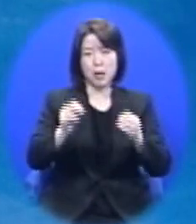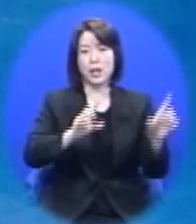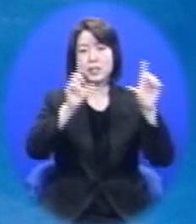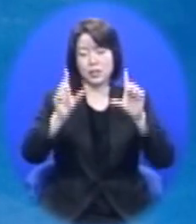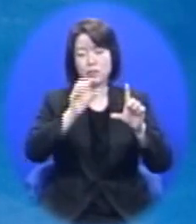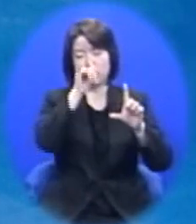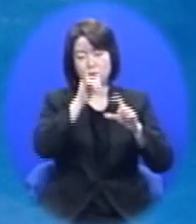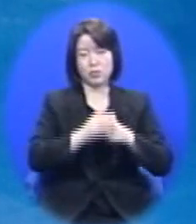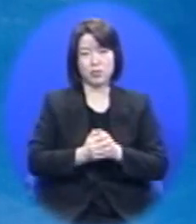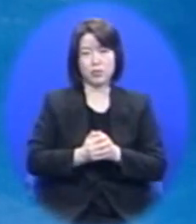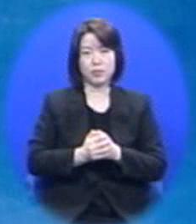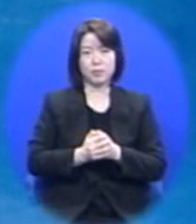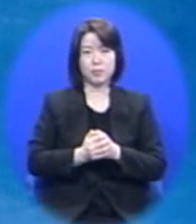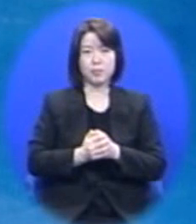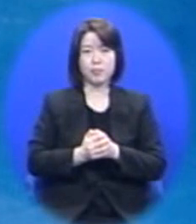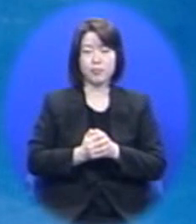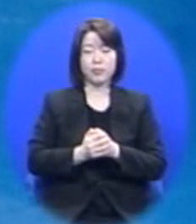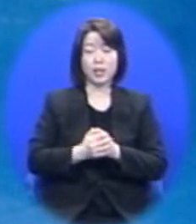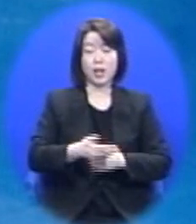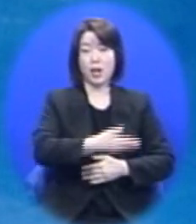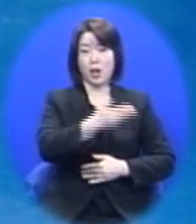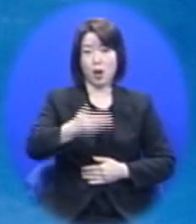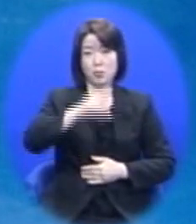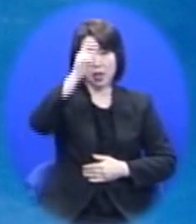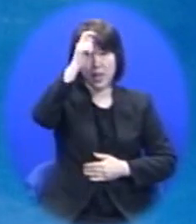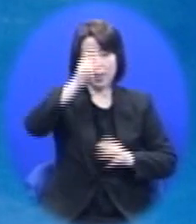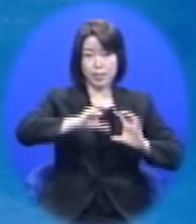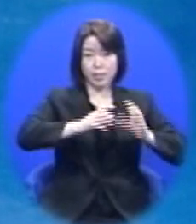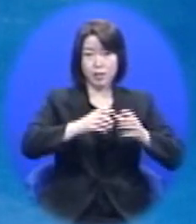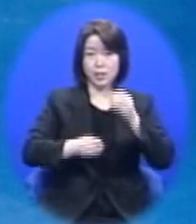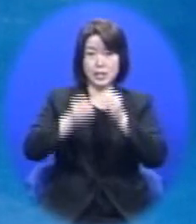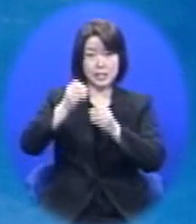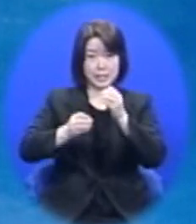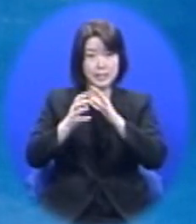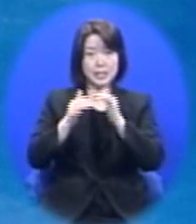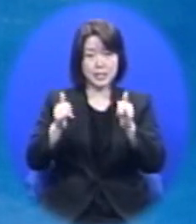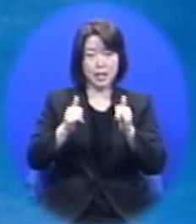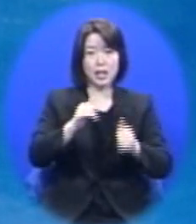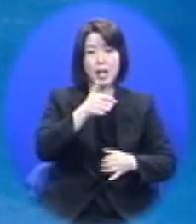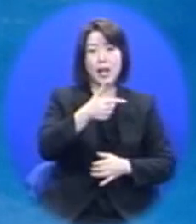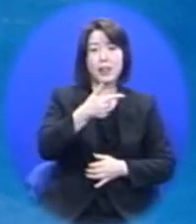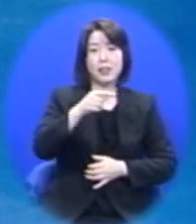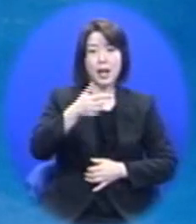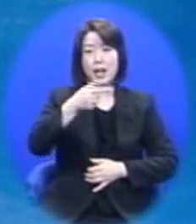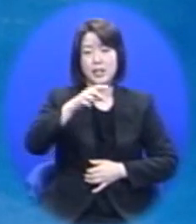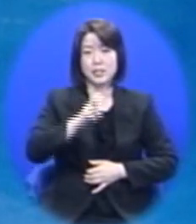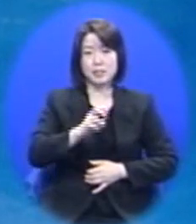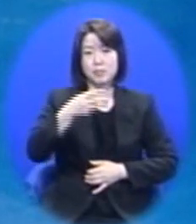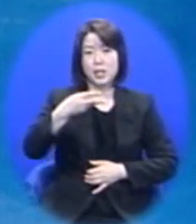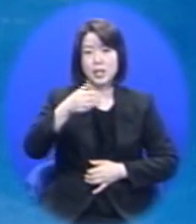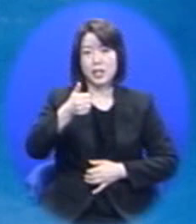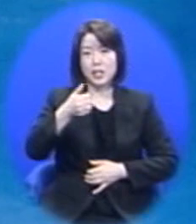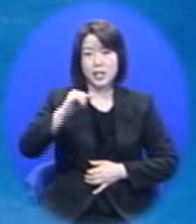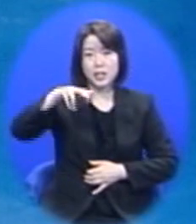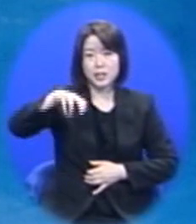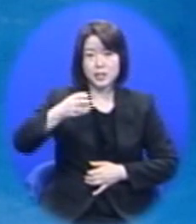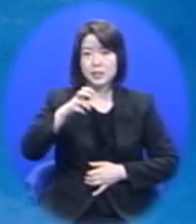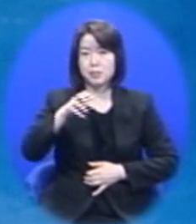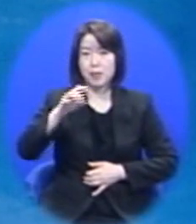여러분, 터키의 시인이었던 나짐 히크메트의 이야기를 몇 번 인용도